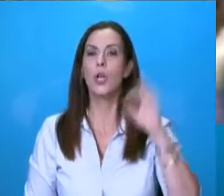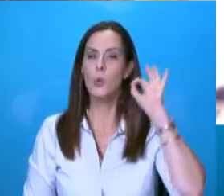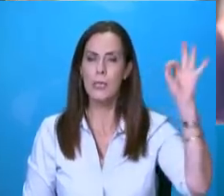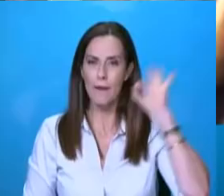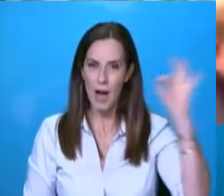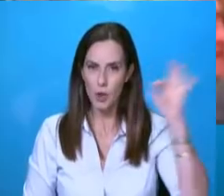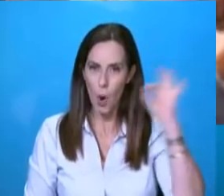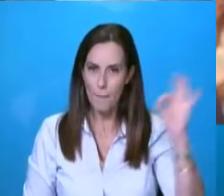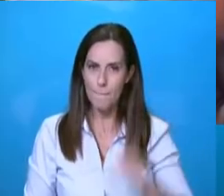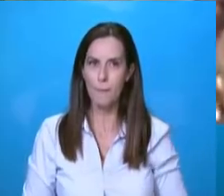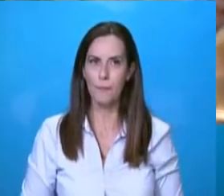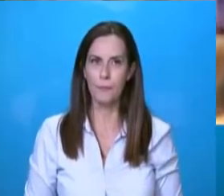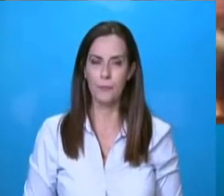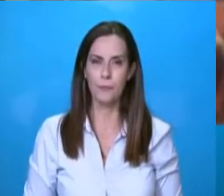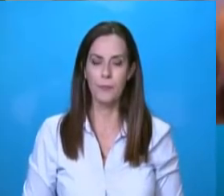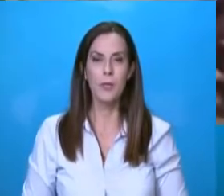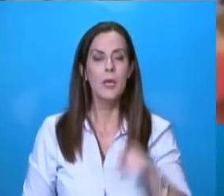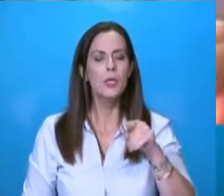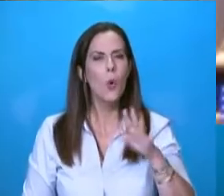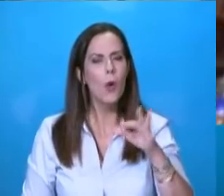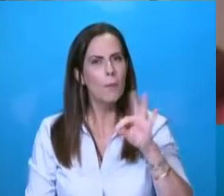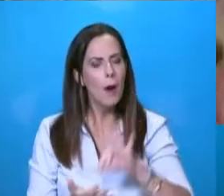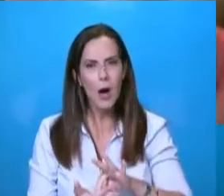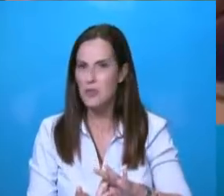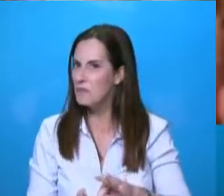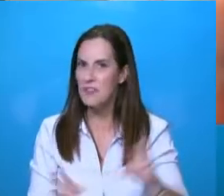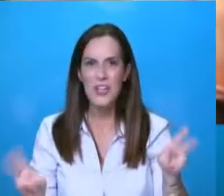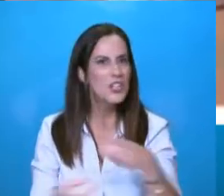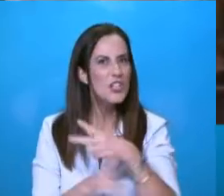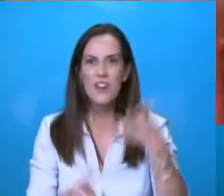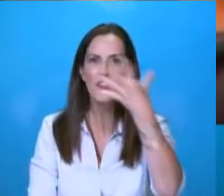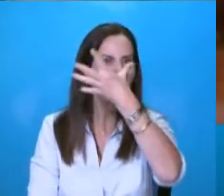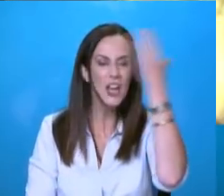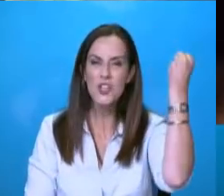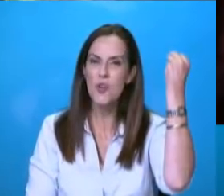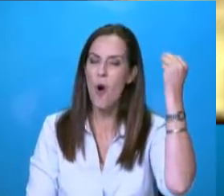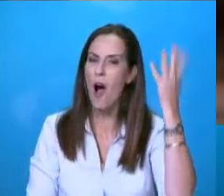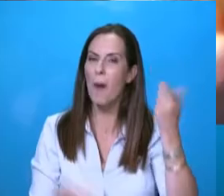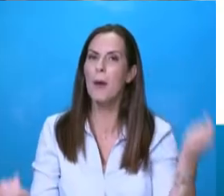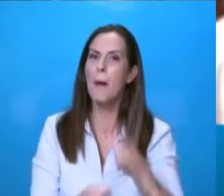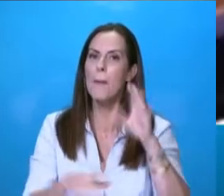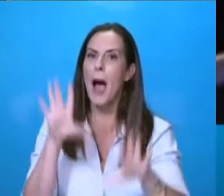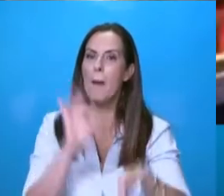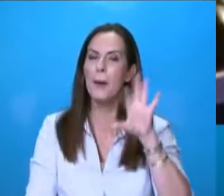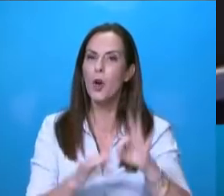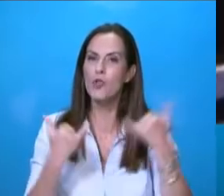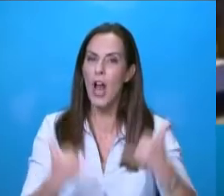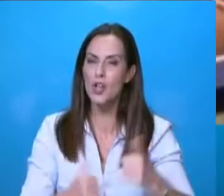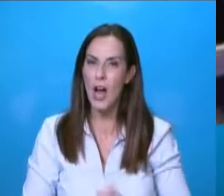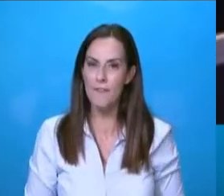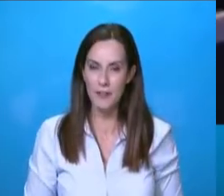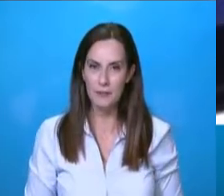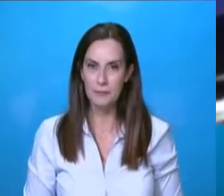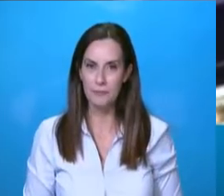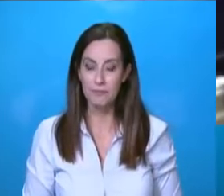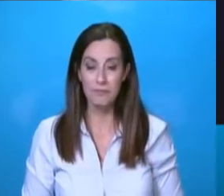אדום. זה היה אולי הרגע שלא יישכח ממערכת הבחירות 2019, מועד ב'.